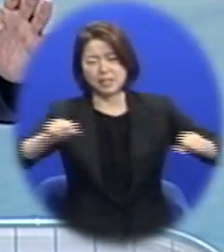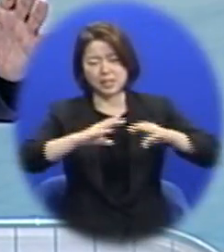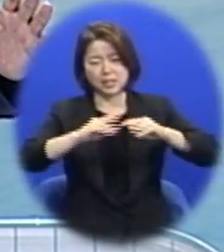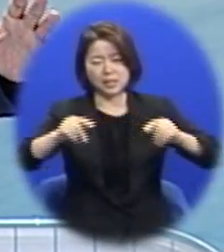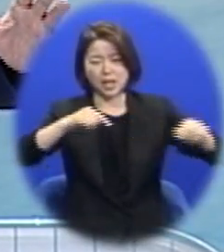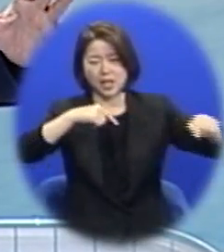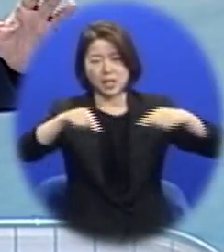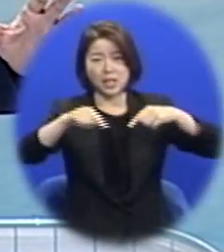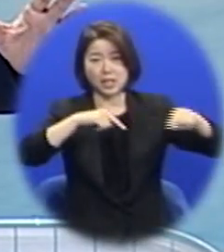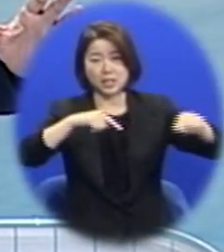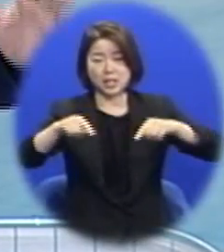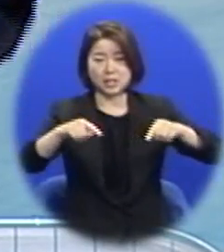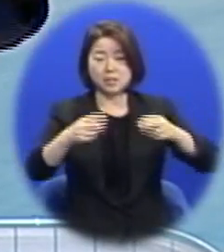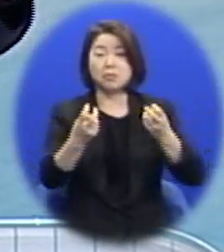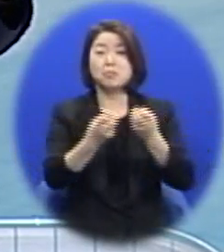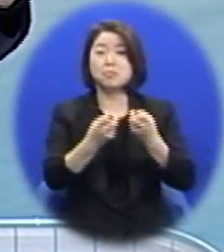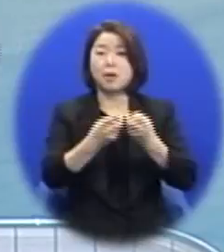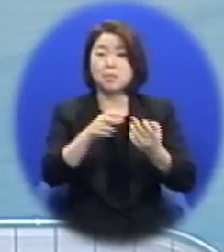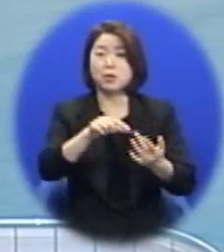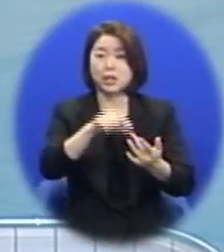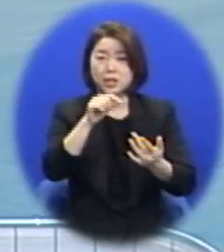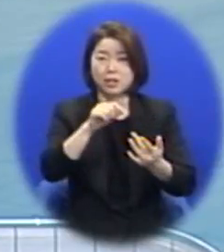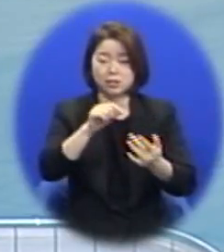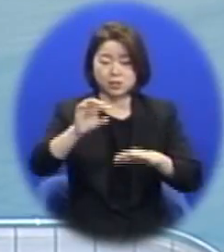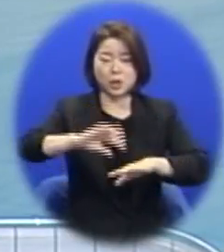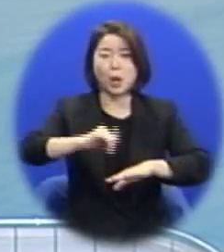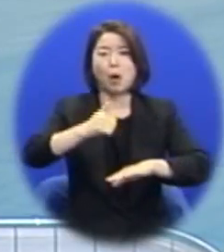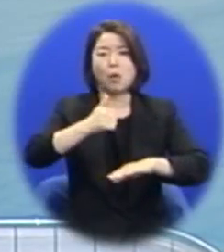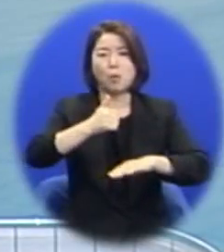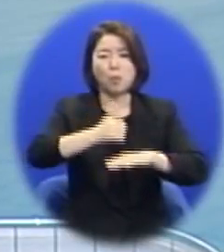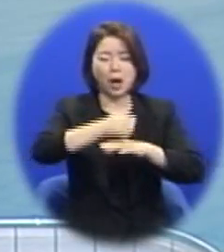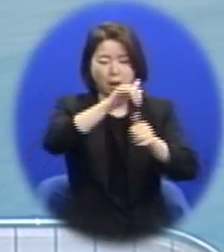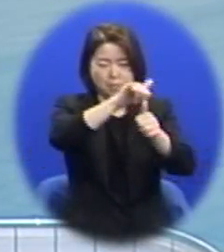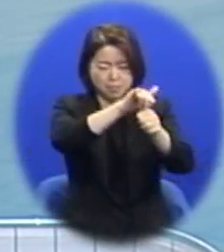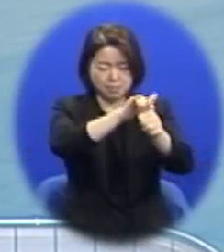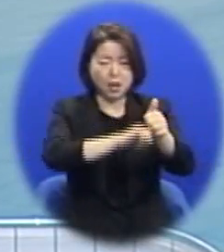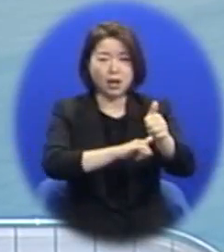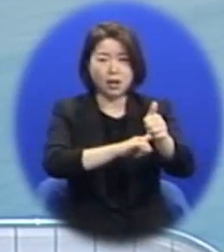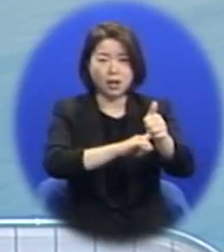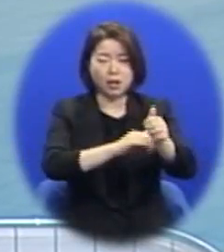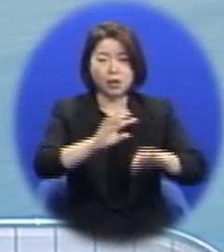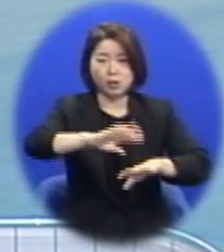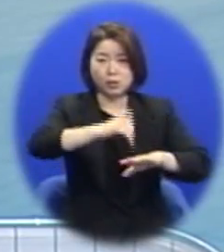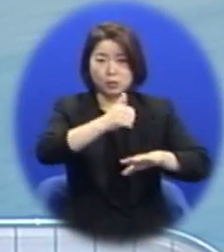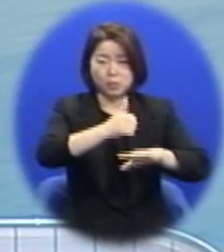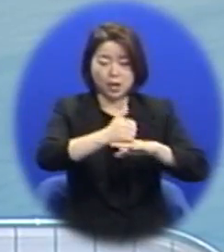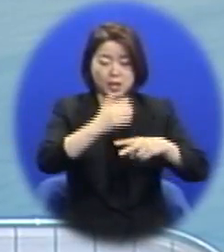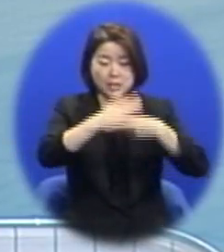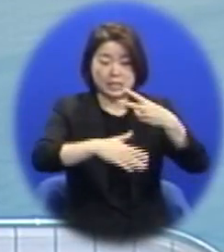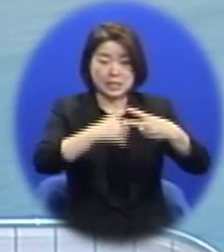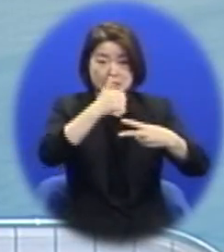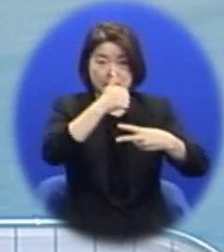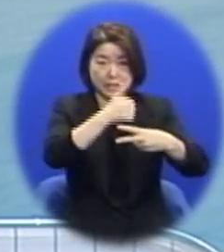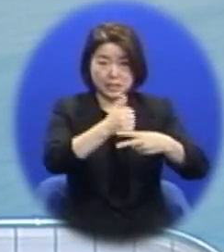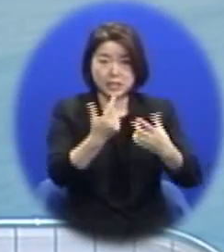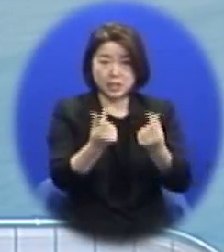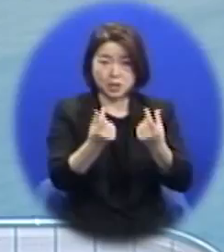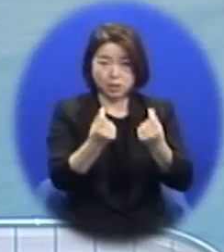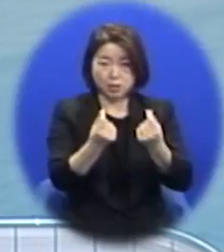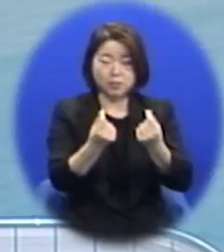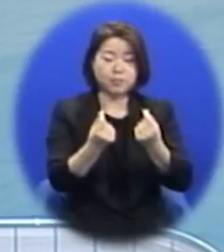다스리는 방법으로 택한 것이 황제 숭배였습니다. 황제를 숭배하면, 신으로 숭배하면